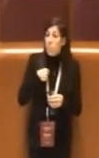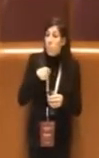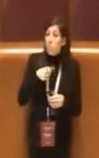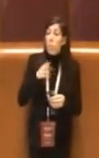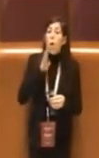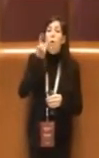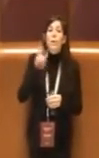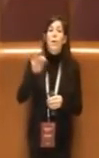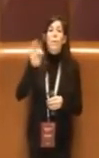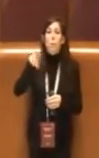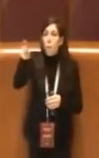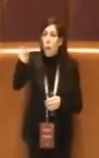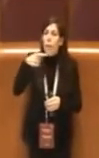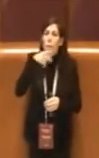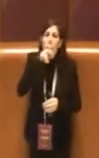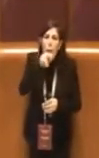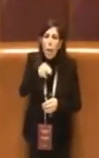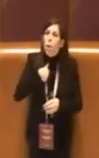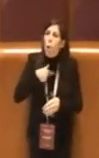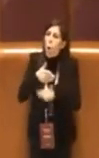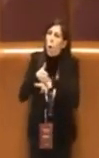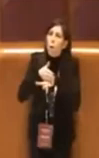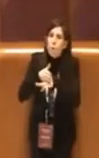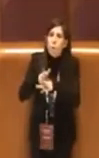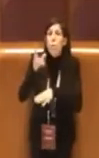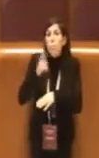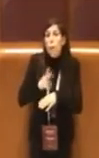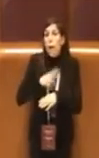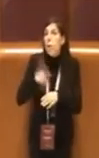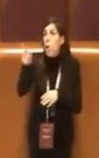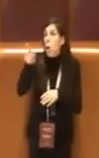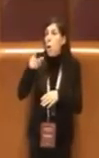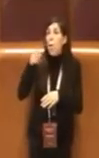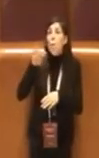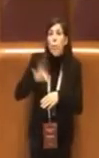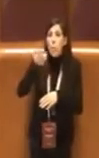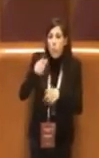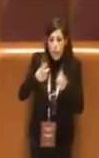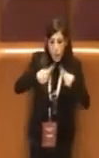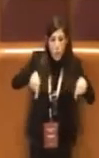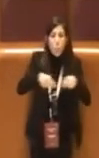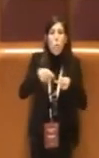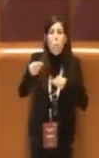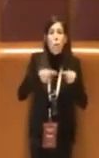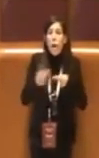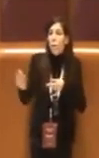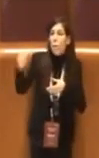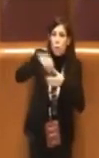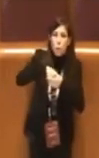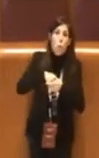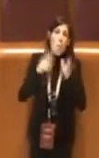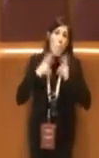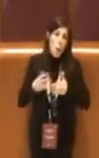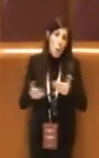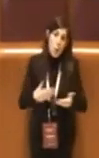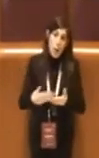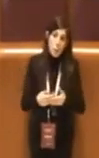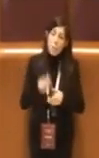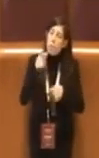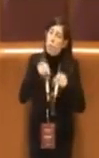il consigliere Figliomeni, che presto credo avremo in commissione, e questo sarà sicuramente motivo di stimolo e di